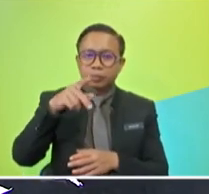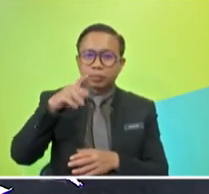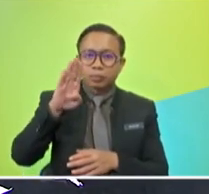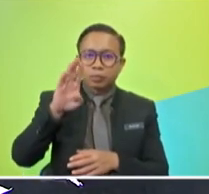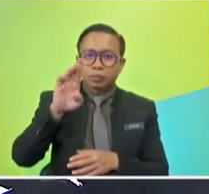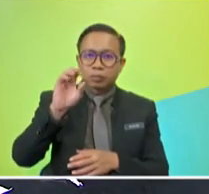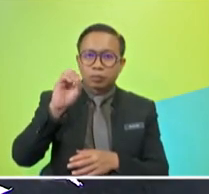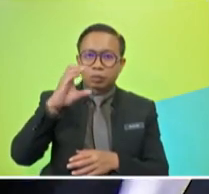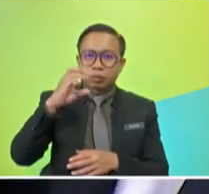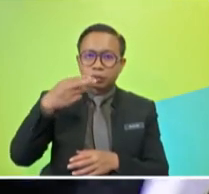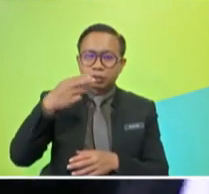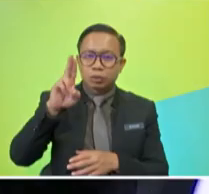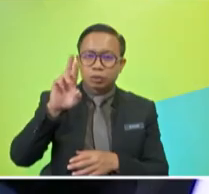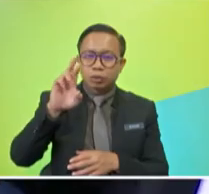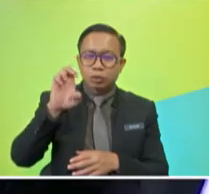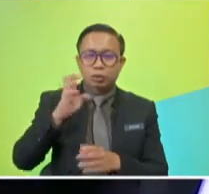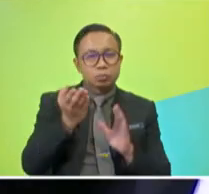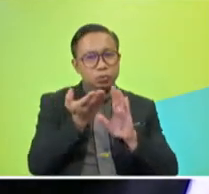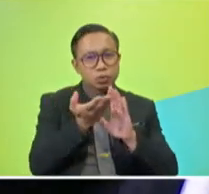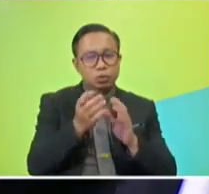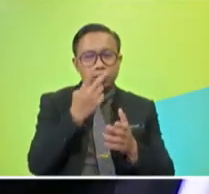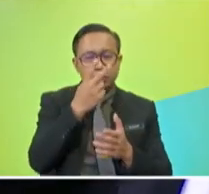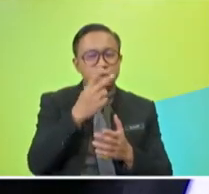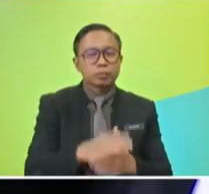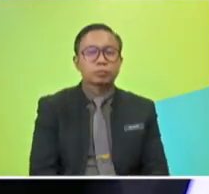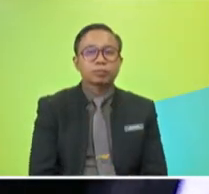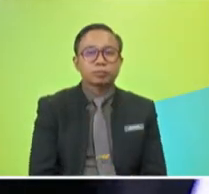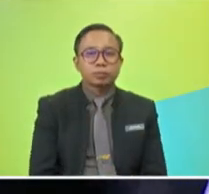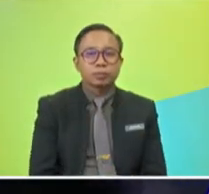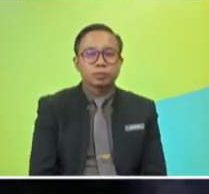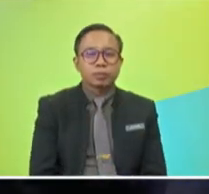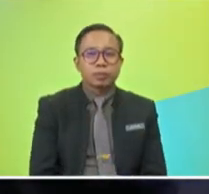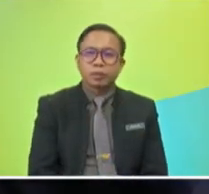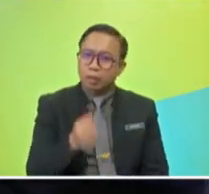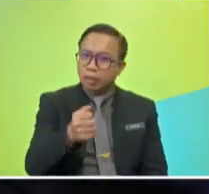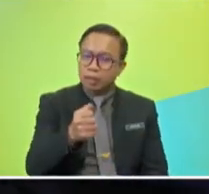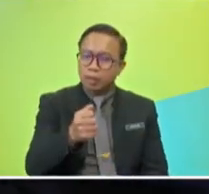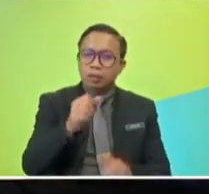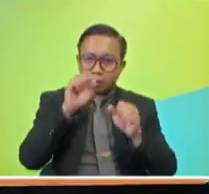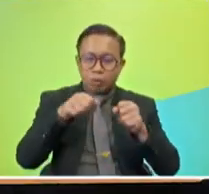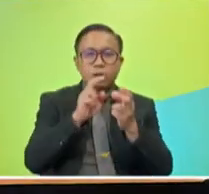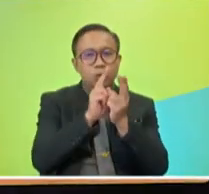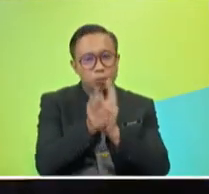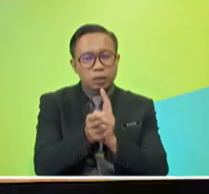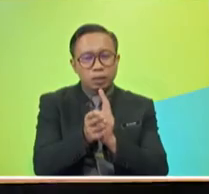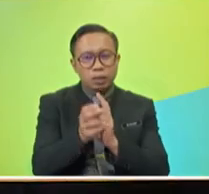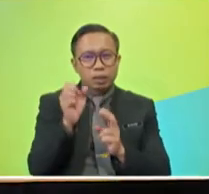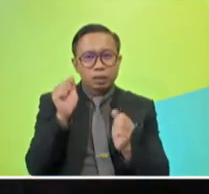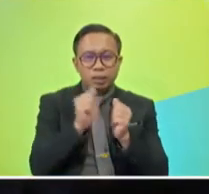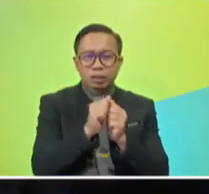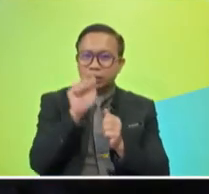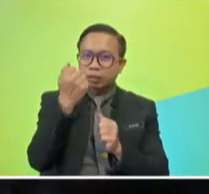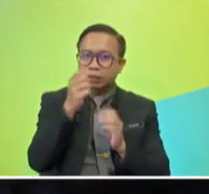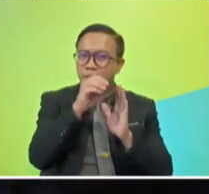baiklah kalau murid-murid semua Anda dapat lihat inilah yang dikatakan anda mampu mengubahkannya hanya 10 menit